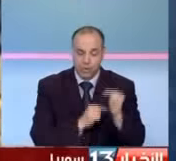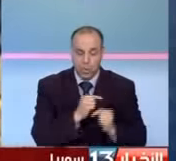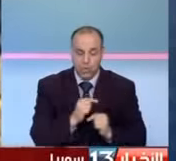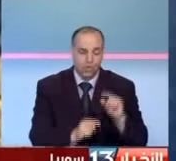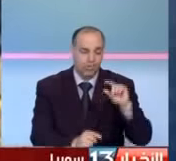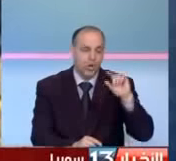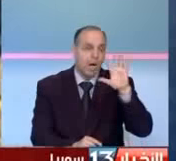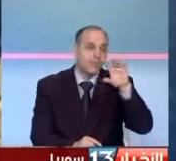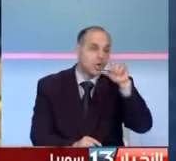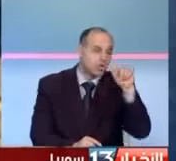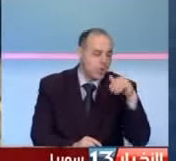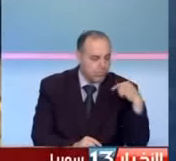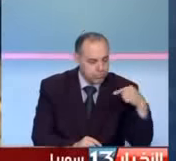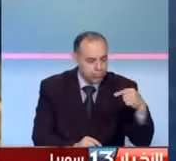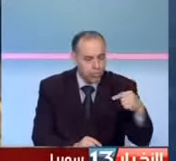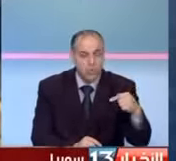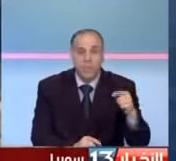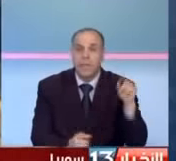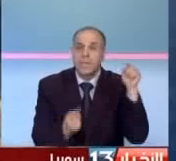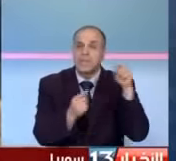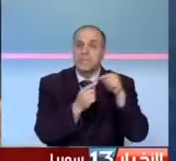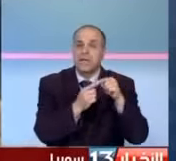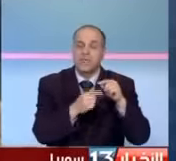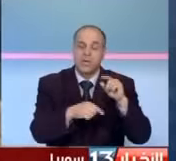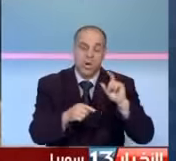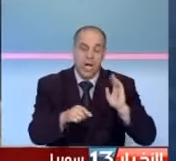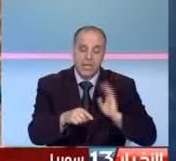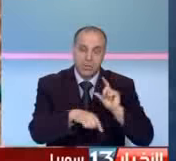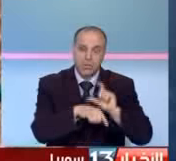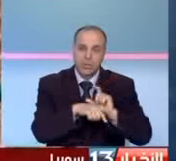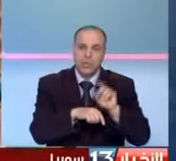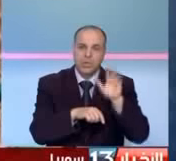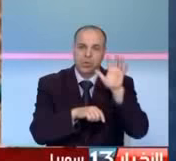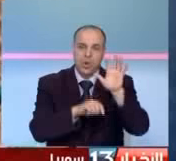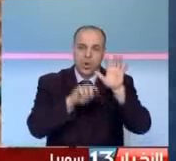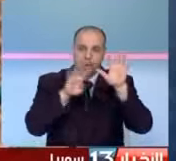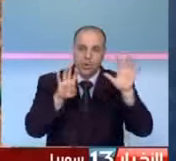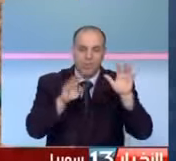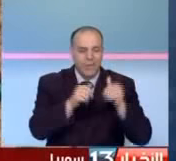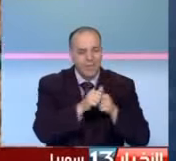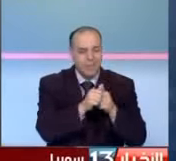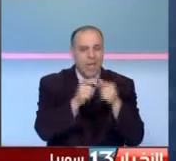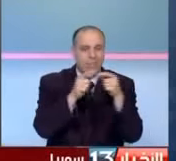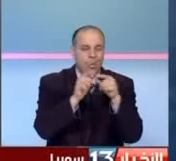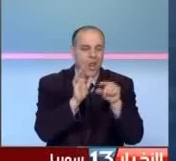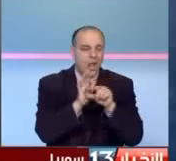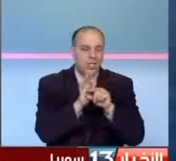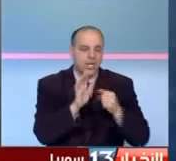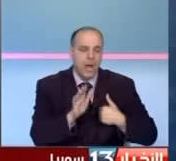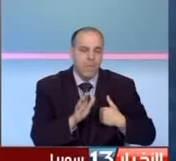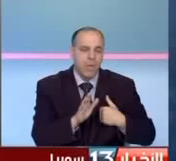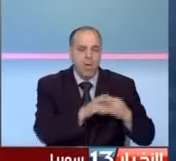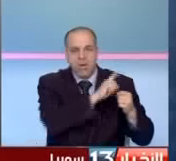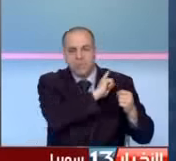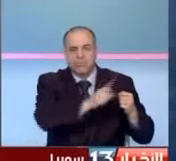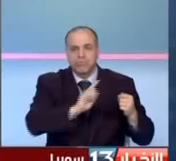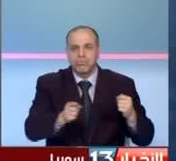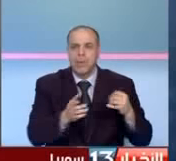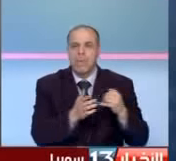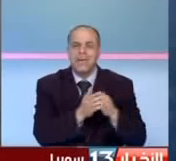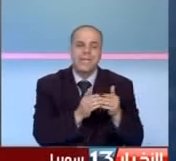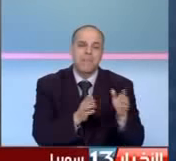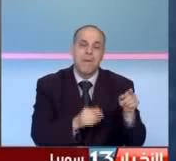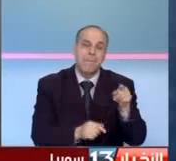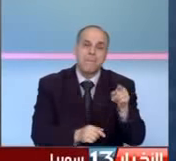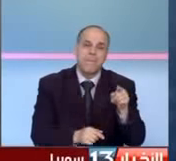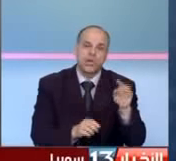للشهر الخامس على التوالي، استهدف الجيش التركي 59 موقعا تابعا لتنظيم داعش الإرهابي في مدينة الباب